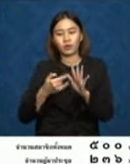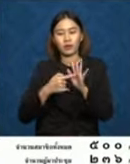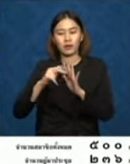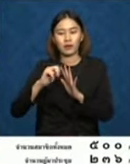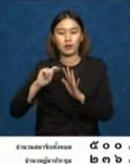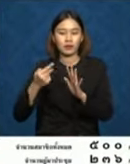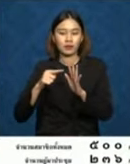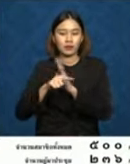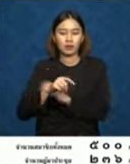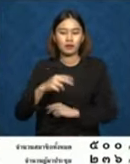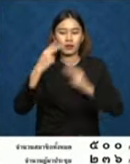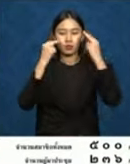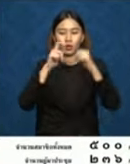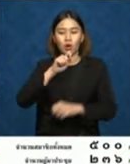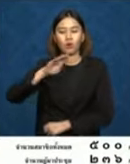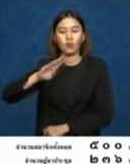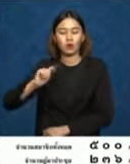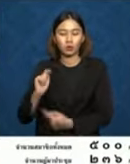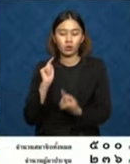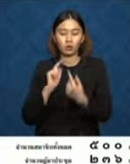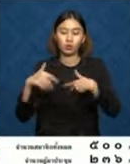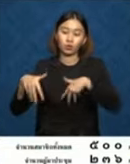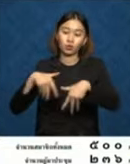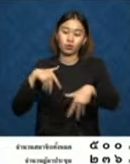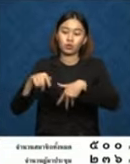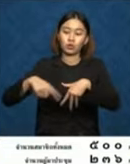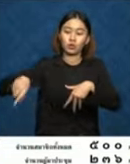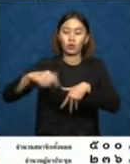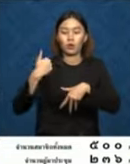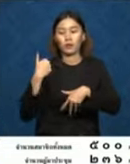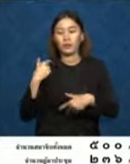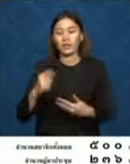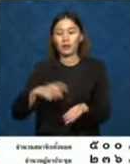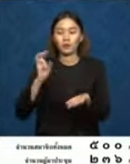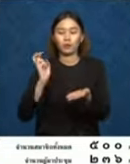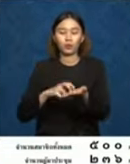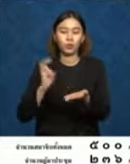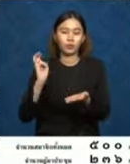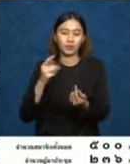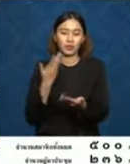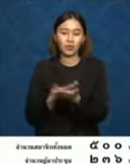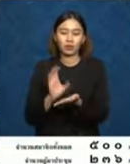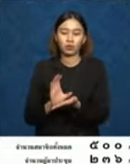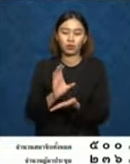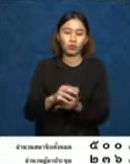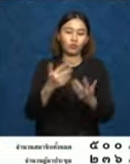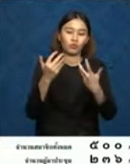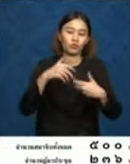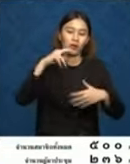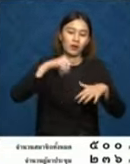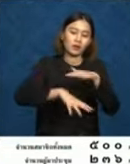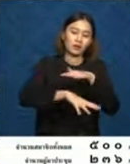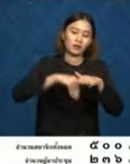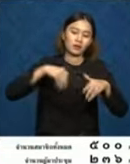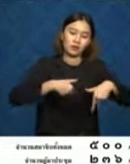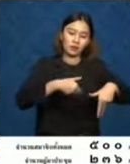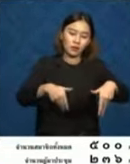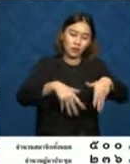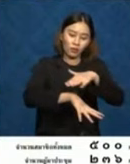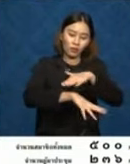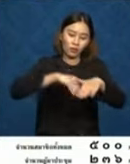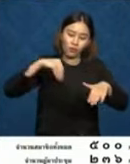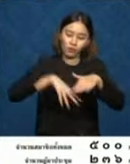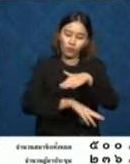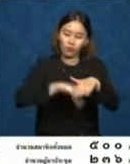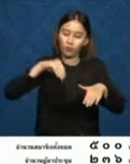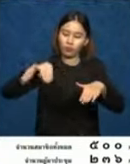ริหารส่วนตำบลดอกล้ำโดยทางท้องถิ่นได้มีการอนุมัติงบประมาณเพื่อสูบน้ำจากลำห้วยเต่ามายังล